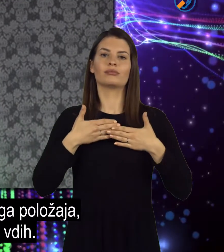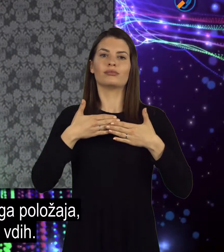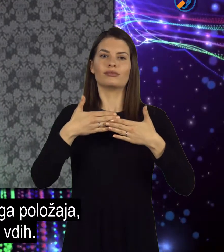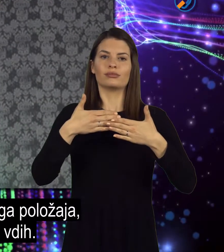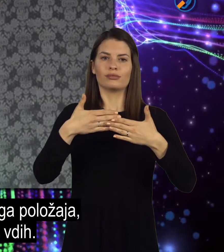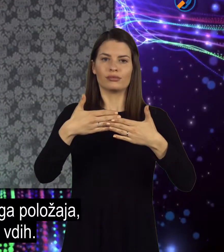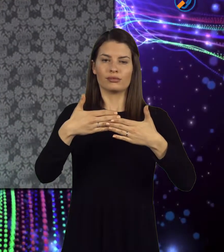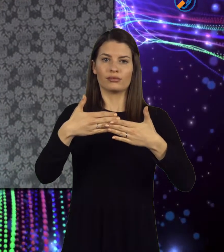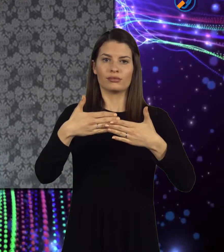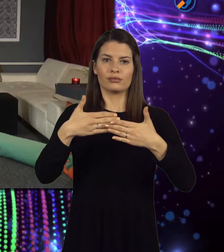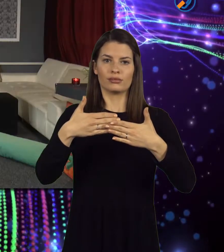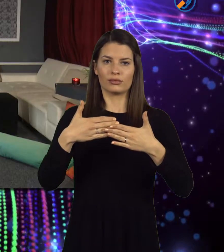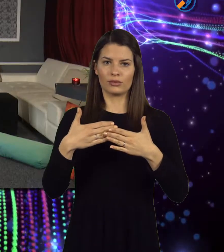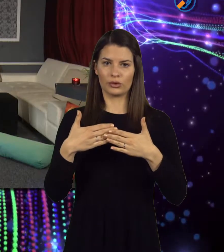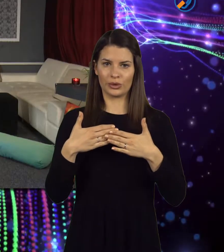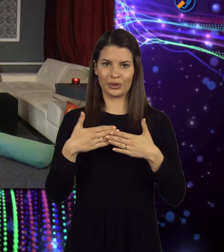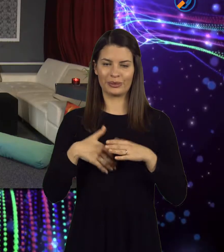narediš vdih.